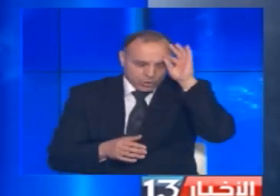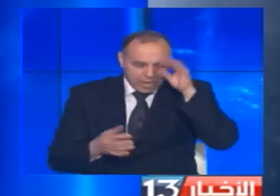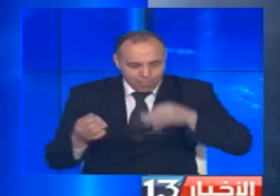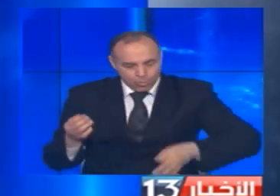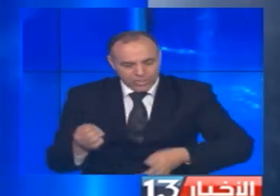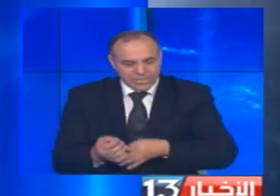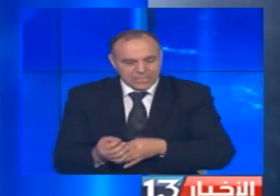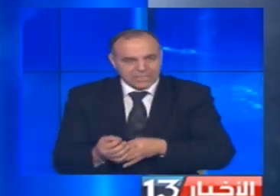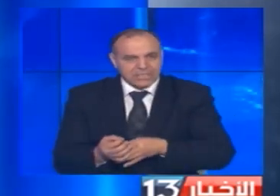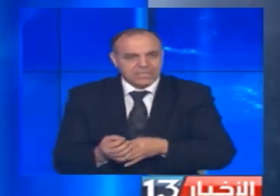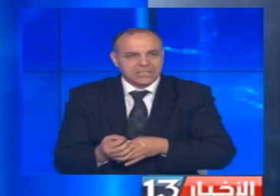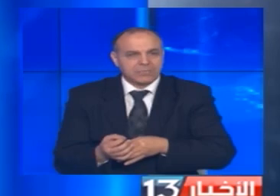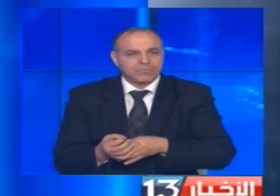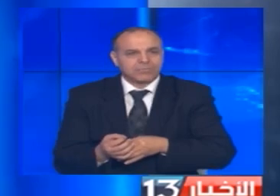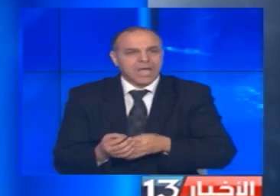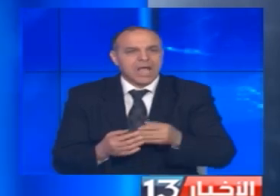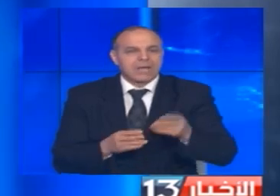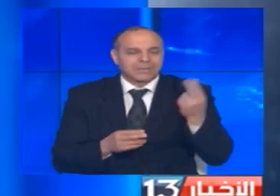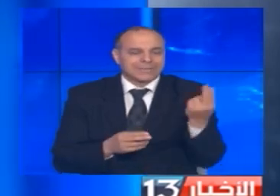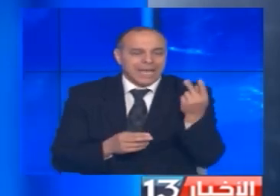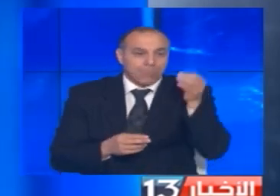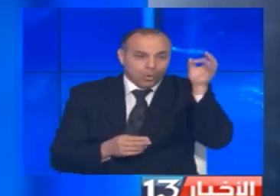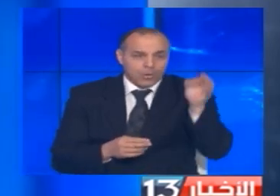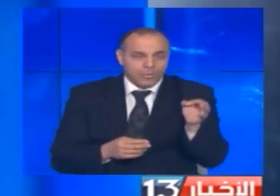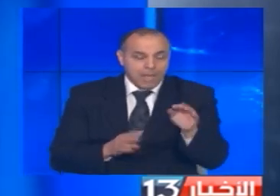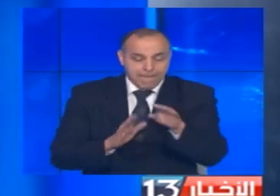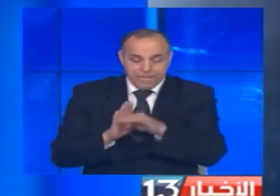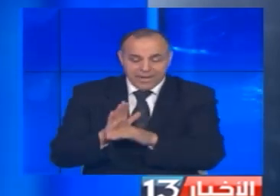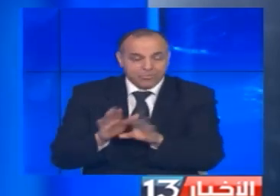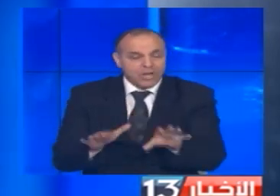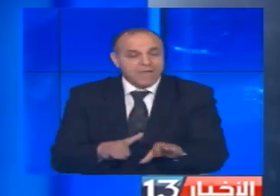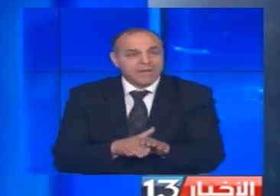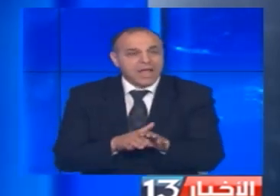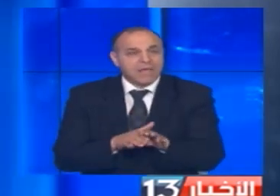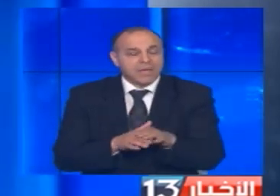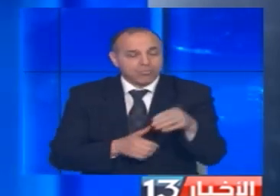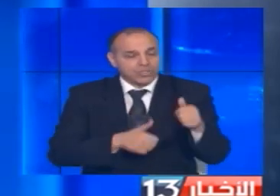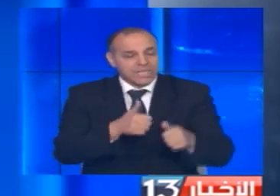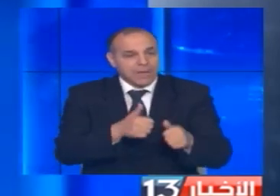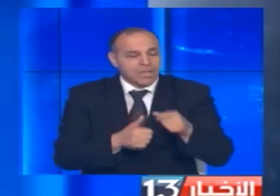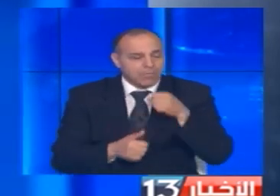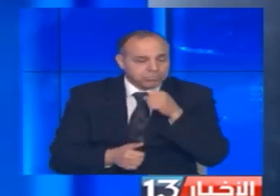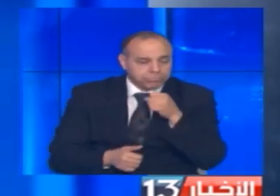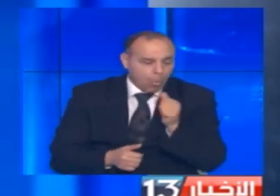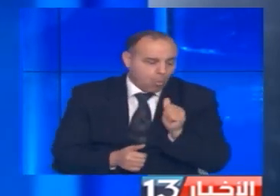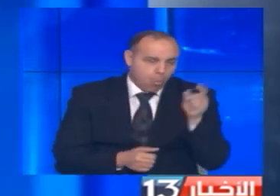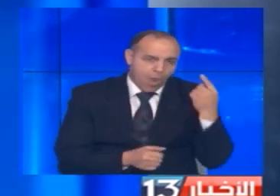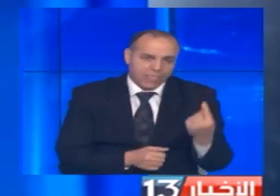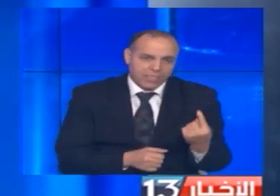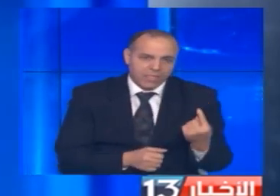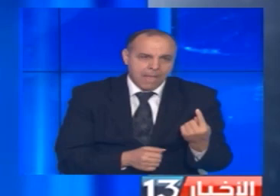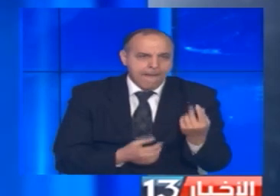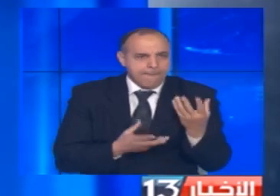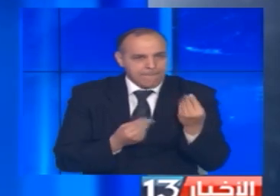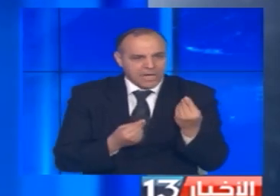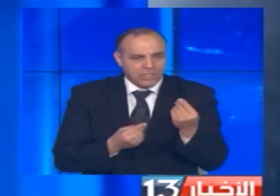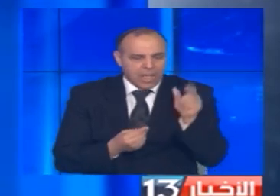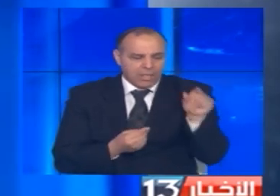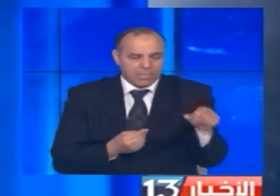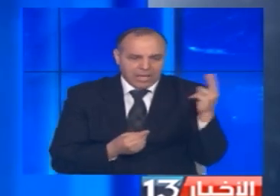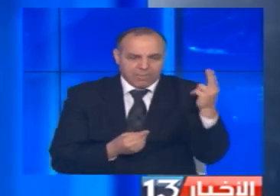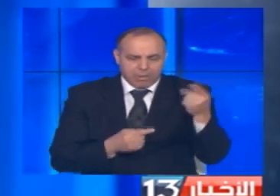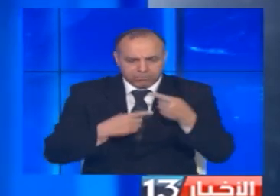للموسيقى في الوسط الطالبي، ويتضمن برنامج المهرجان مسابقة في الغناء الفردي بين عدد من الطلبة